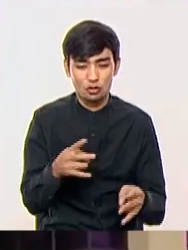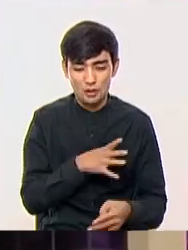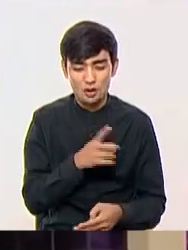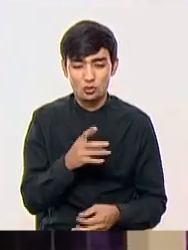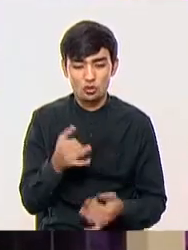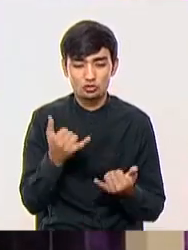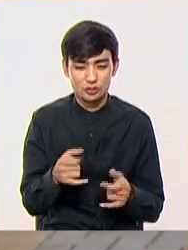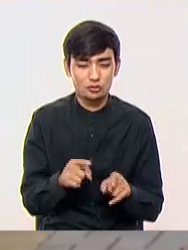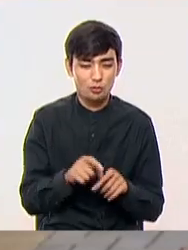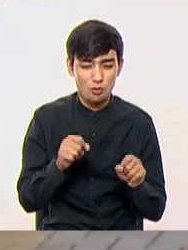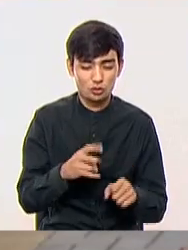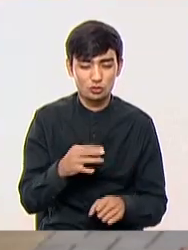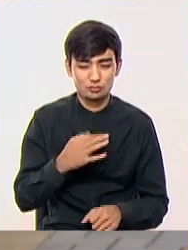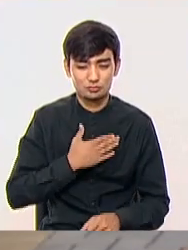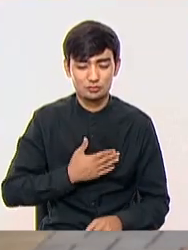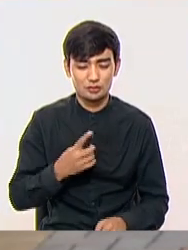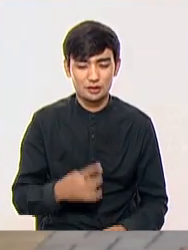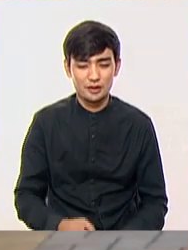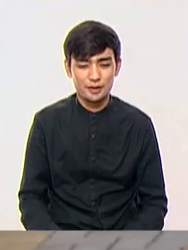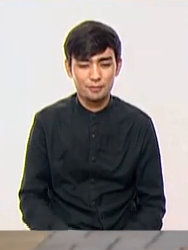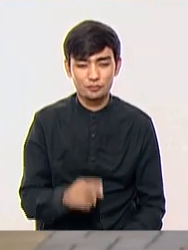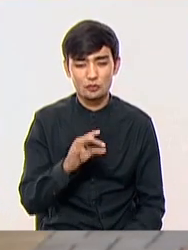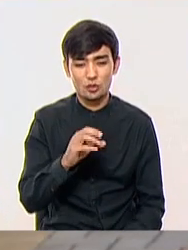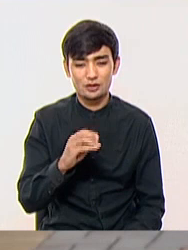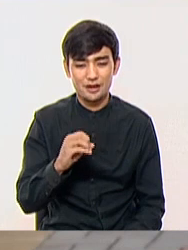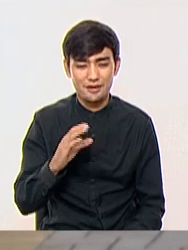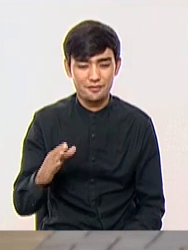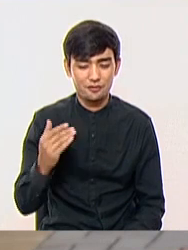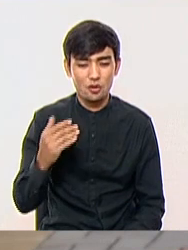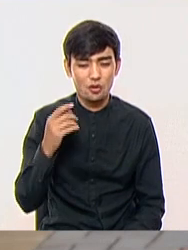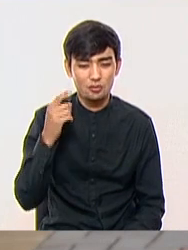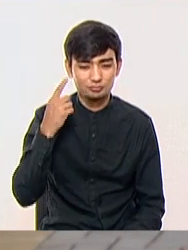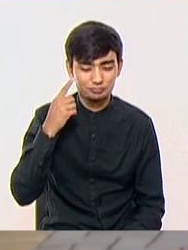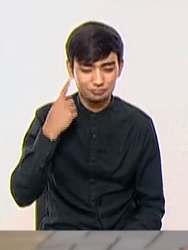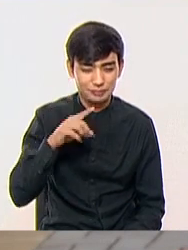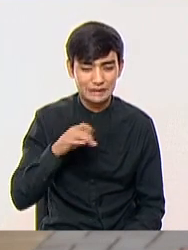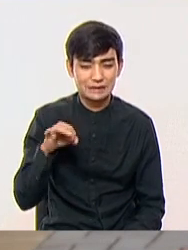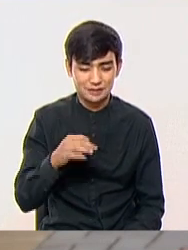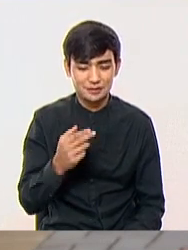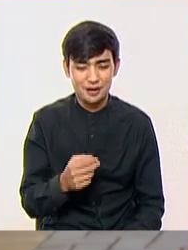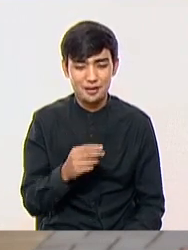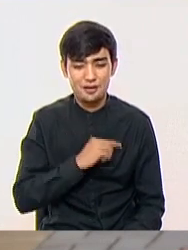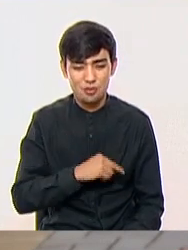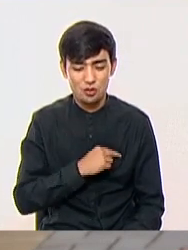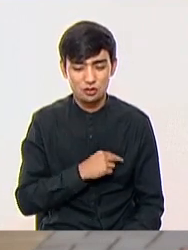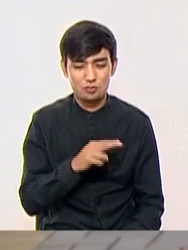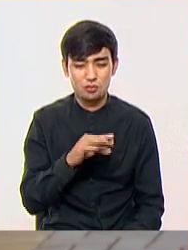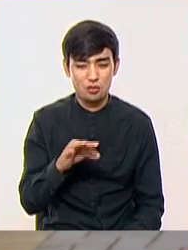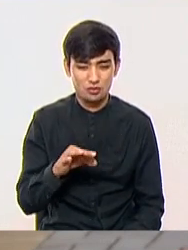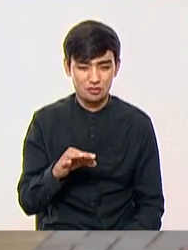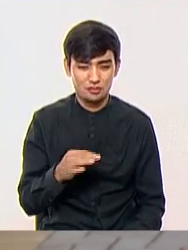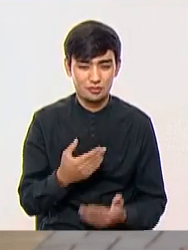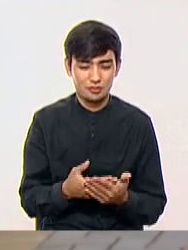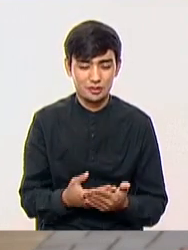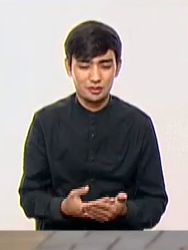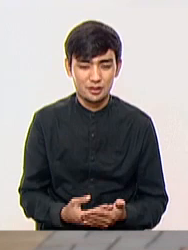аккуратно. Инициатива Досаева интересная. То есть работать по тому, чтобы убирать, я бы сказал